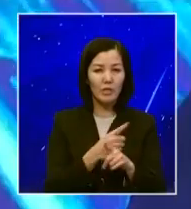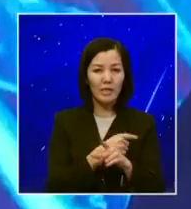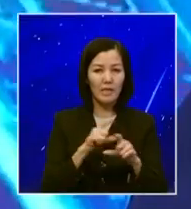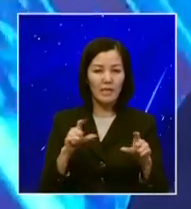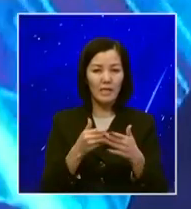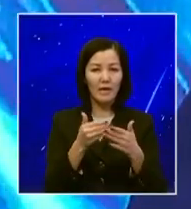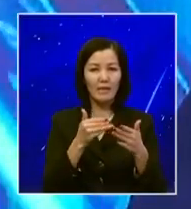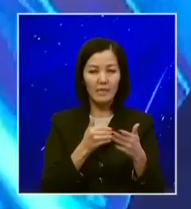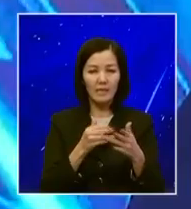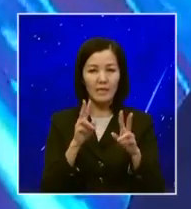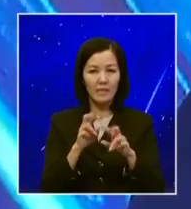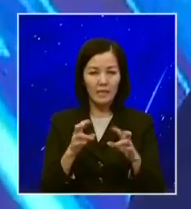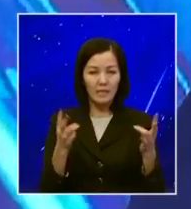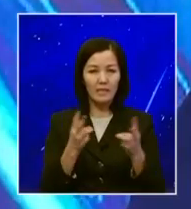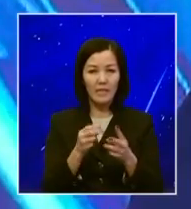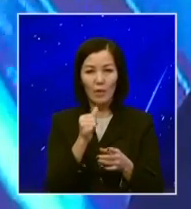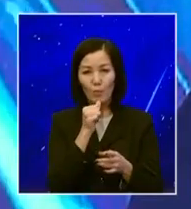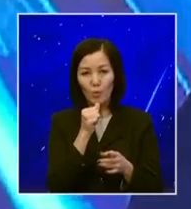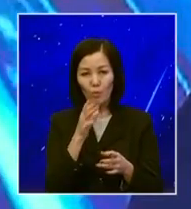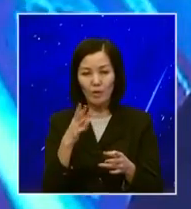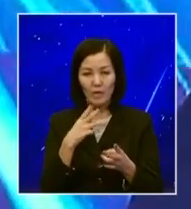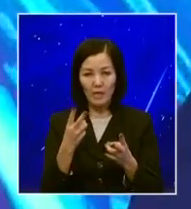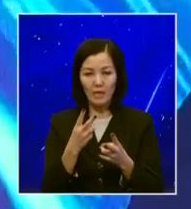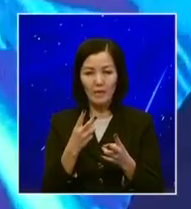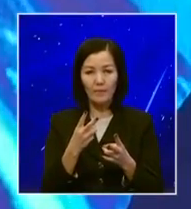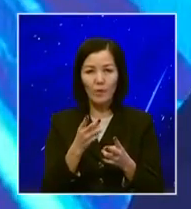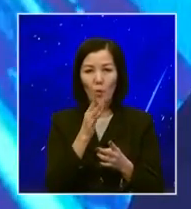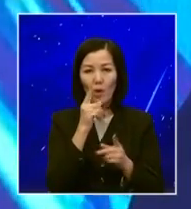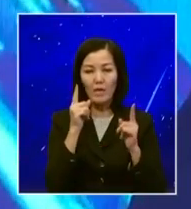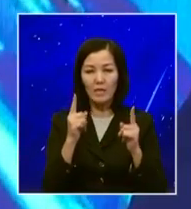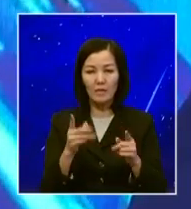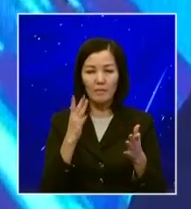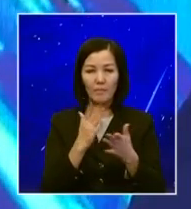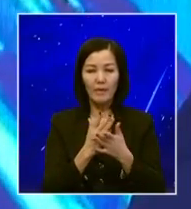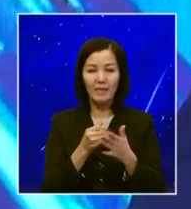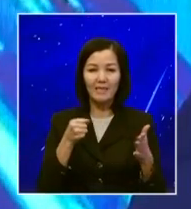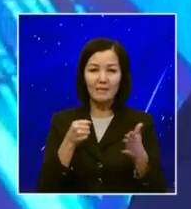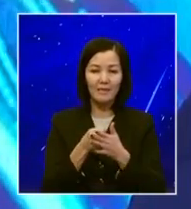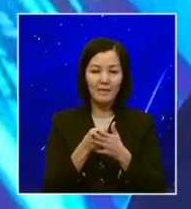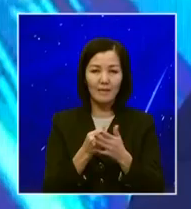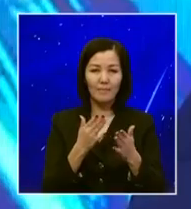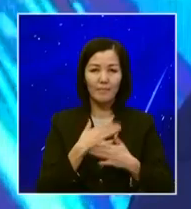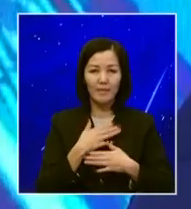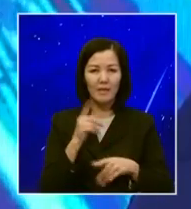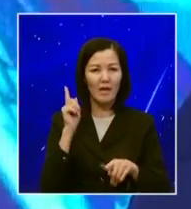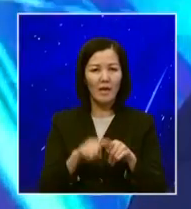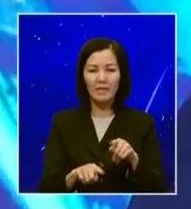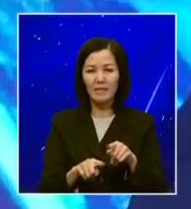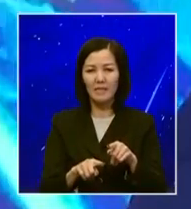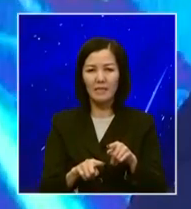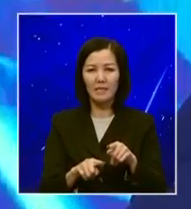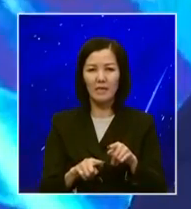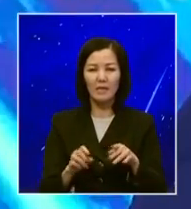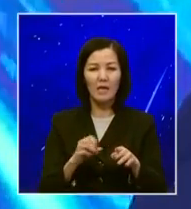дейінгі кезеңден өткізу керек. Ол кезеңден біз өткіздік. Оның өзінің мерзімі бар. Мерзіміне дейін біз асығыс бұнда